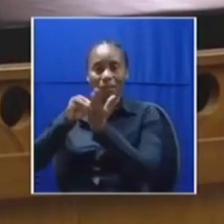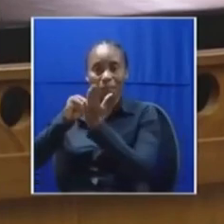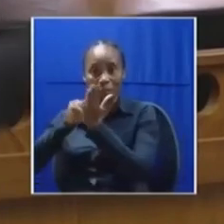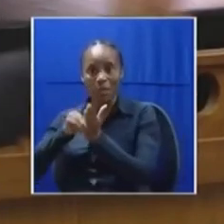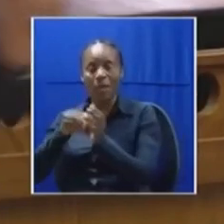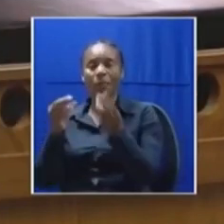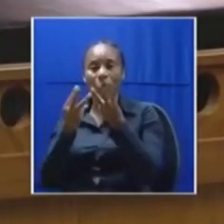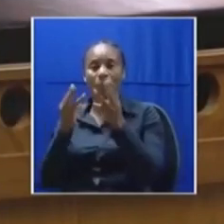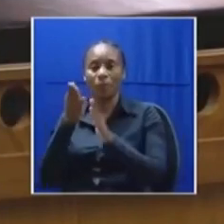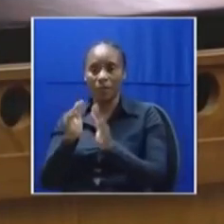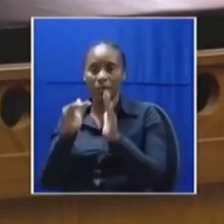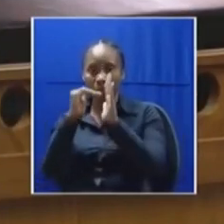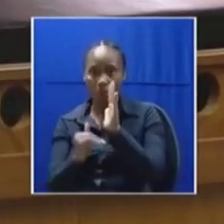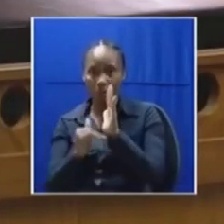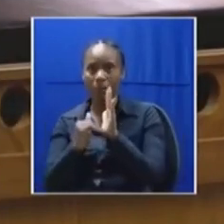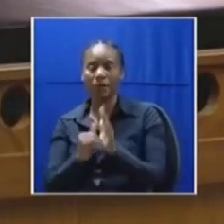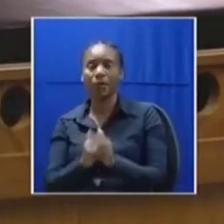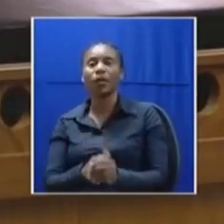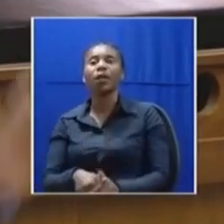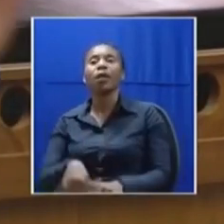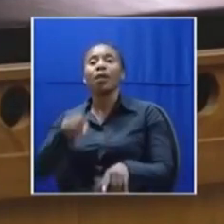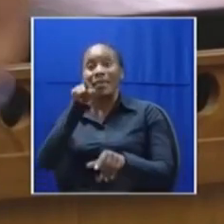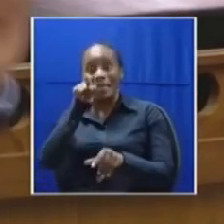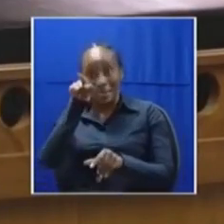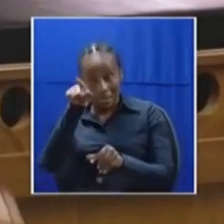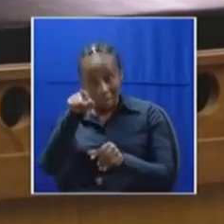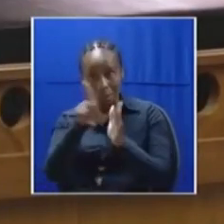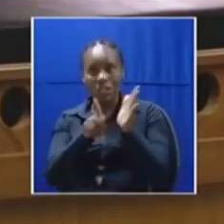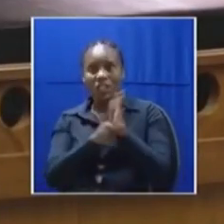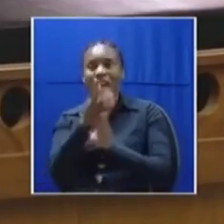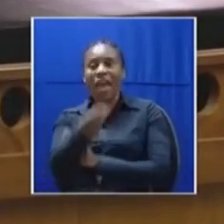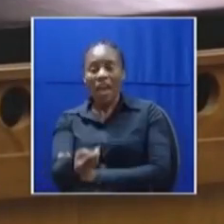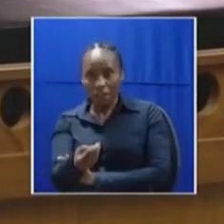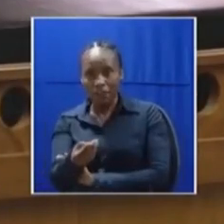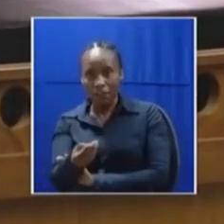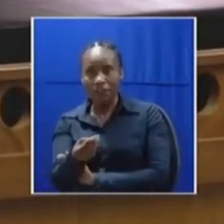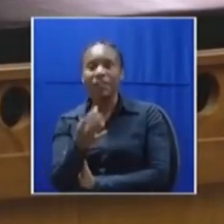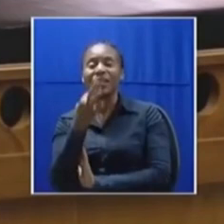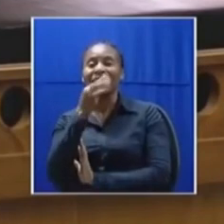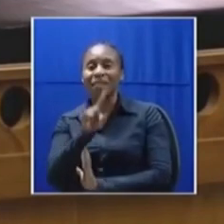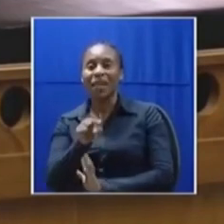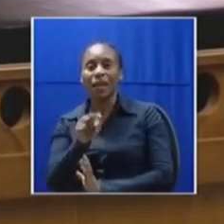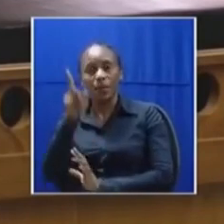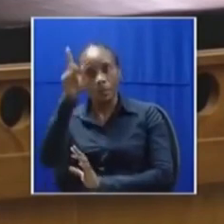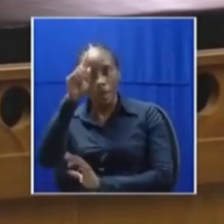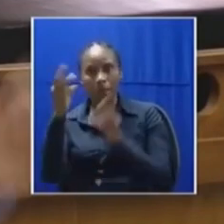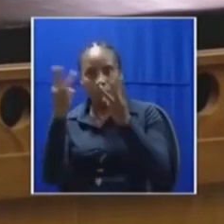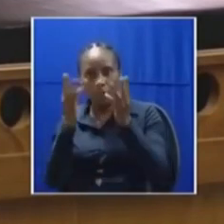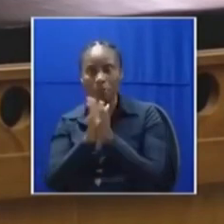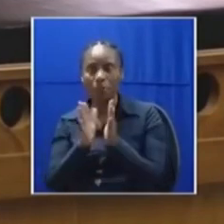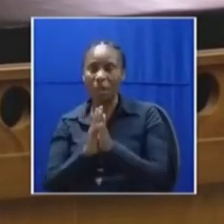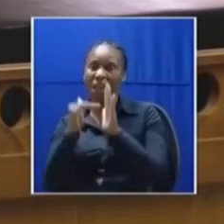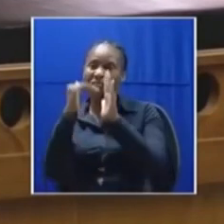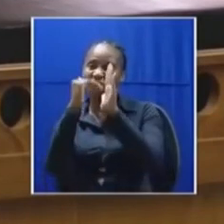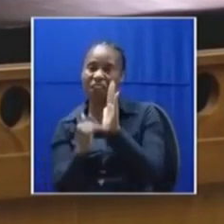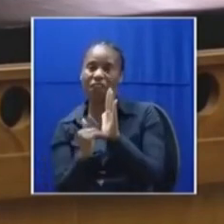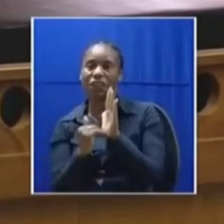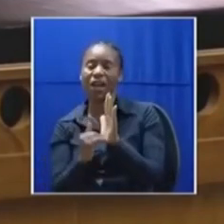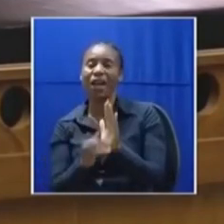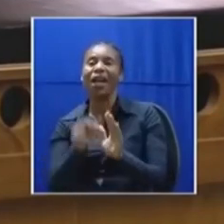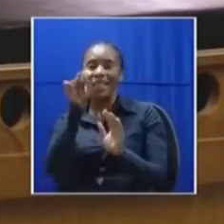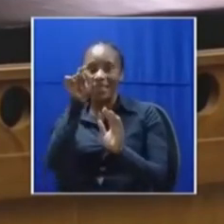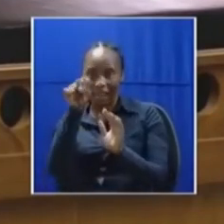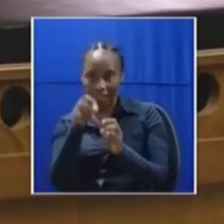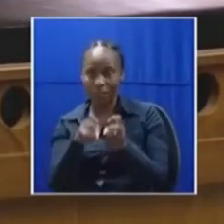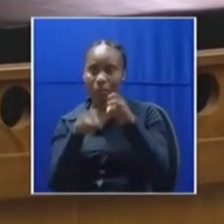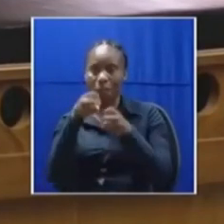algemeen hoogs ongemanierd is. Dit wil vir my voorkom hulle grootste prioriteite is om te veg teen oneindig sonder vergoeding